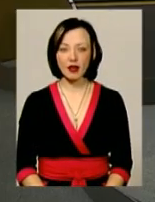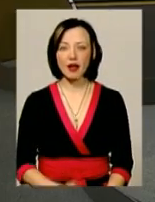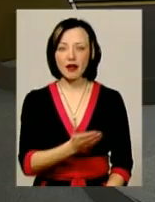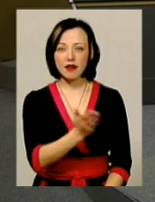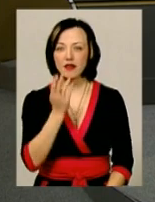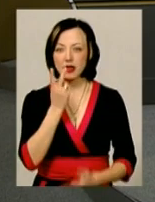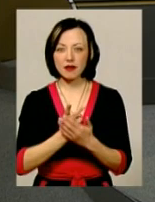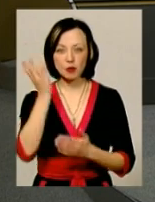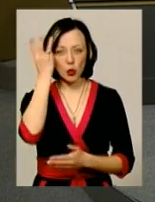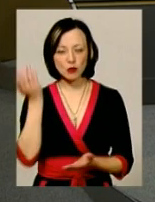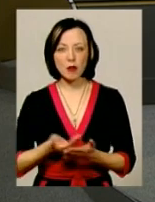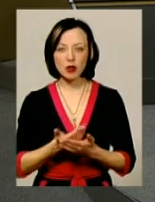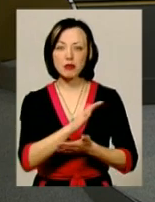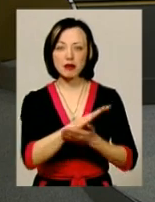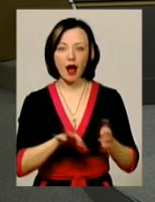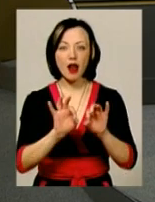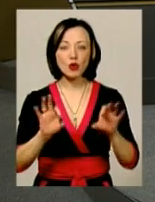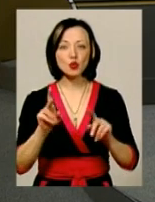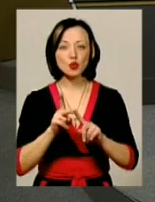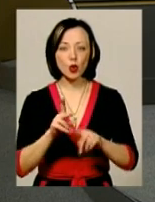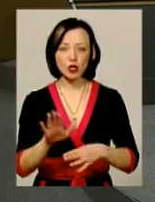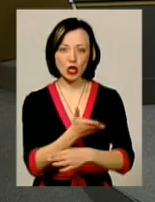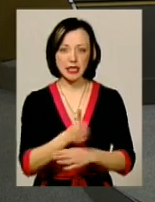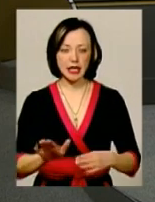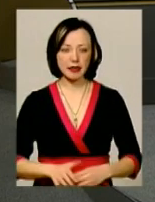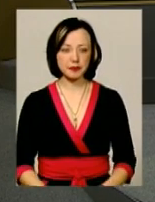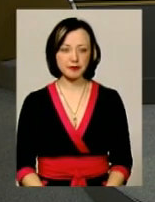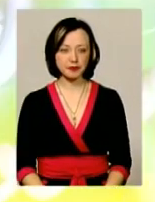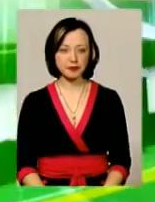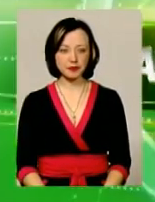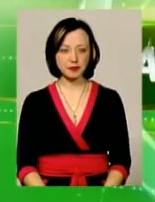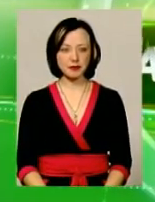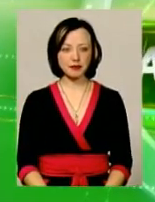Ви дивитеся «Подільську панораму». Далі анонс її другої частини.